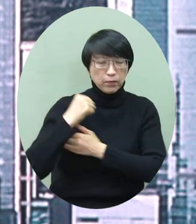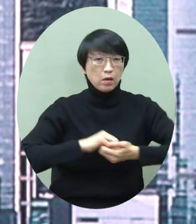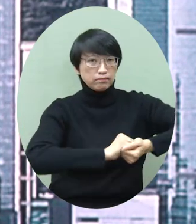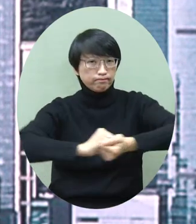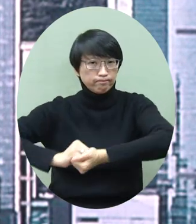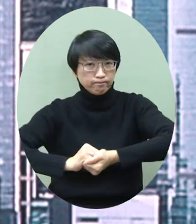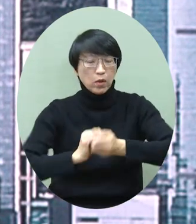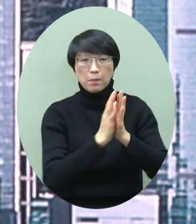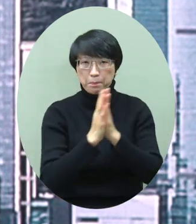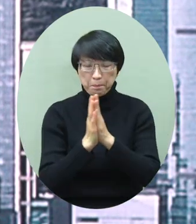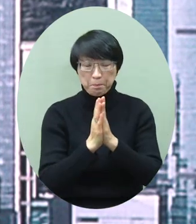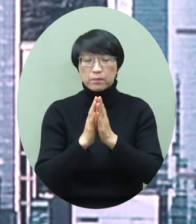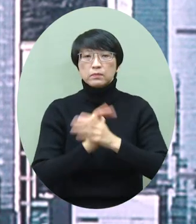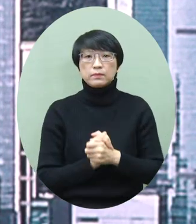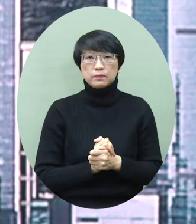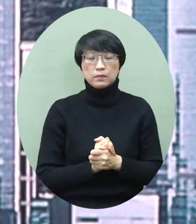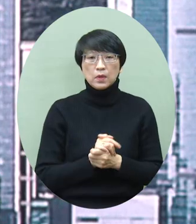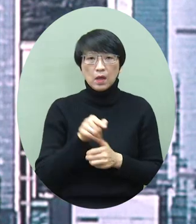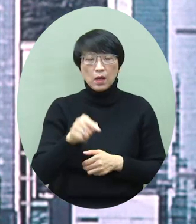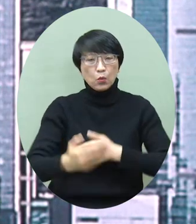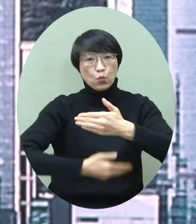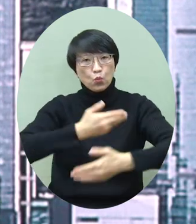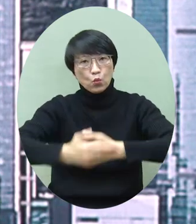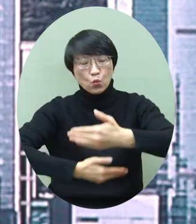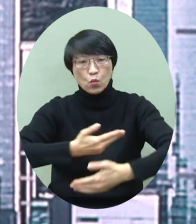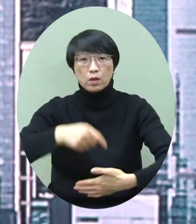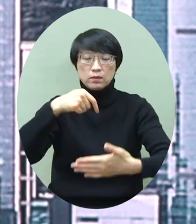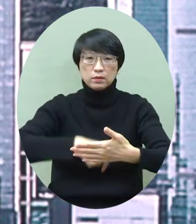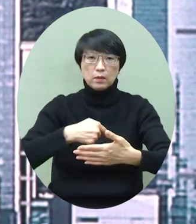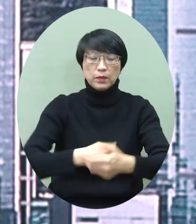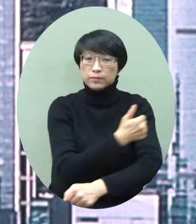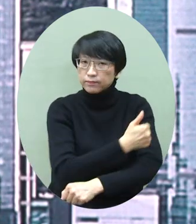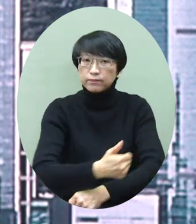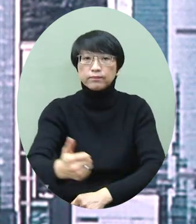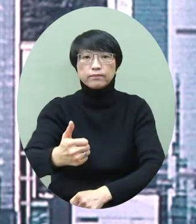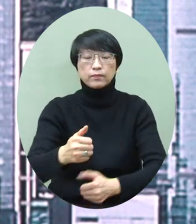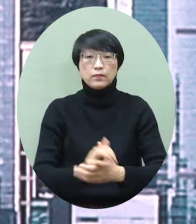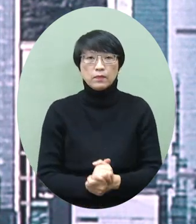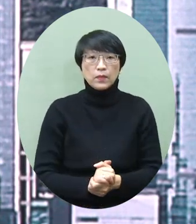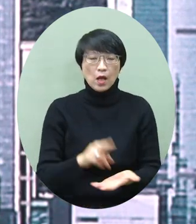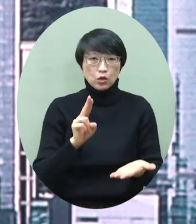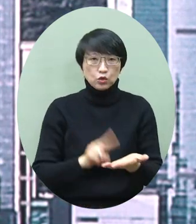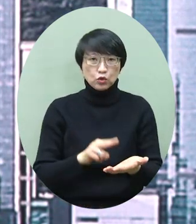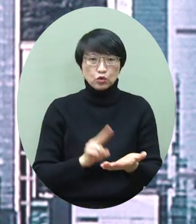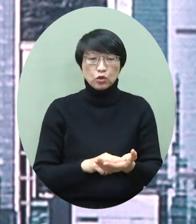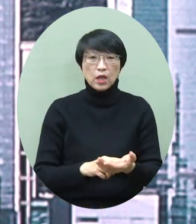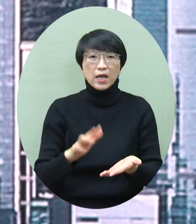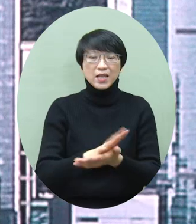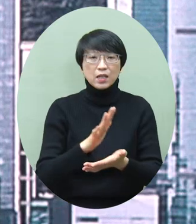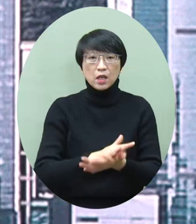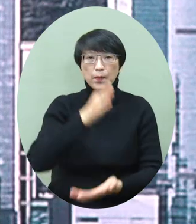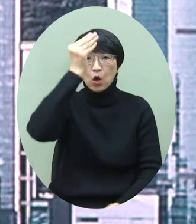都喺嗰個嘅運作上面咧都係暢順。亦都我相信咧喺總結咗經驗之